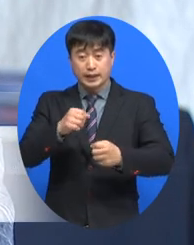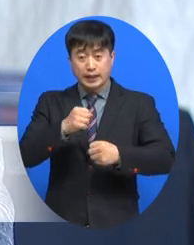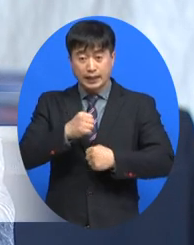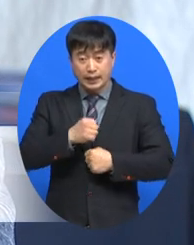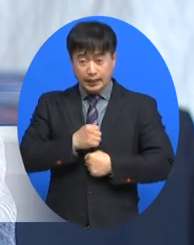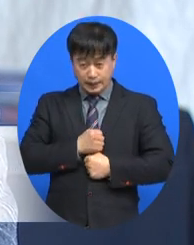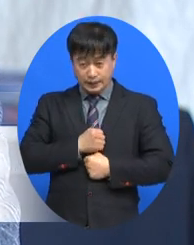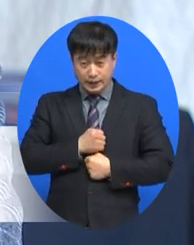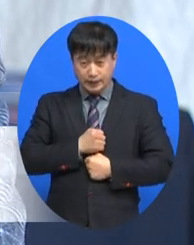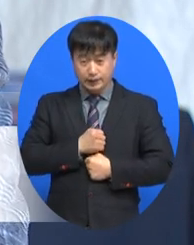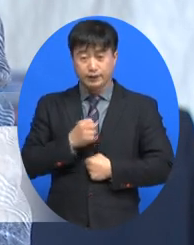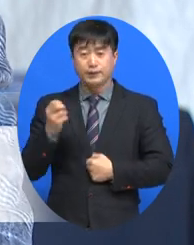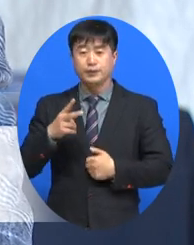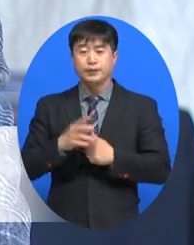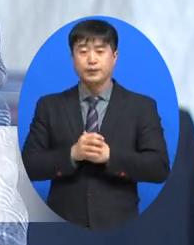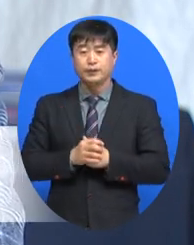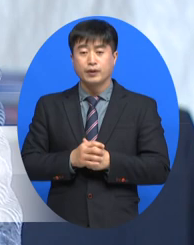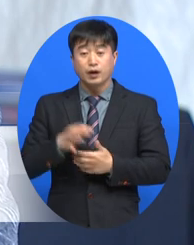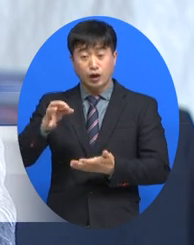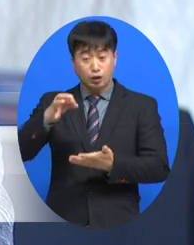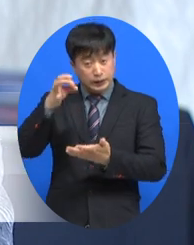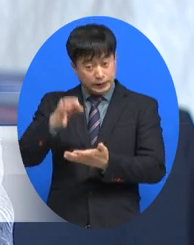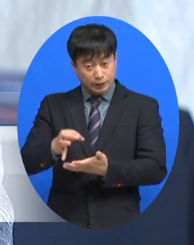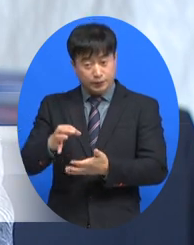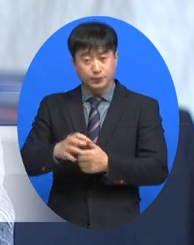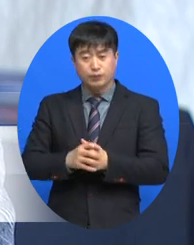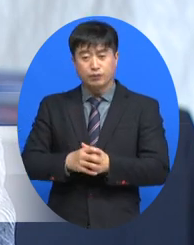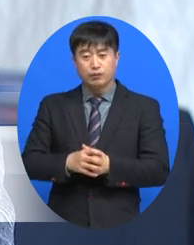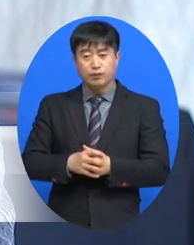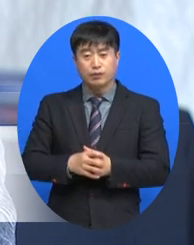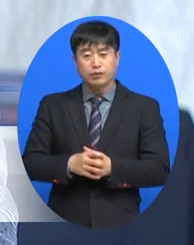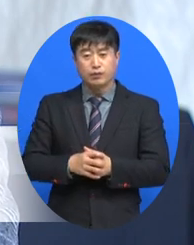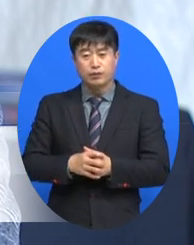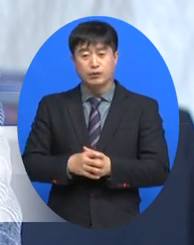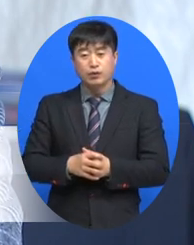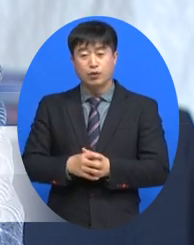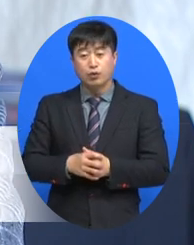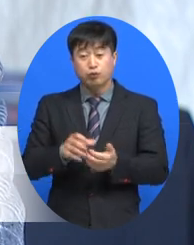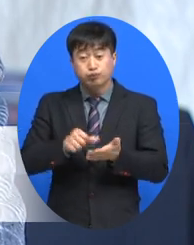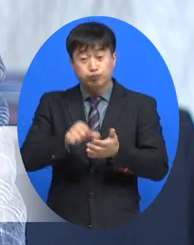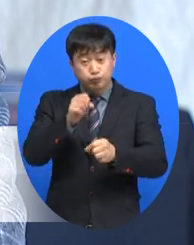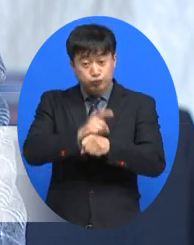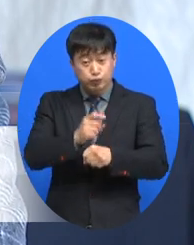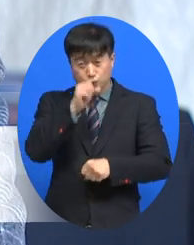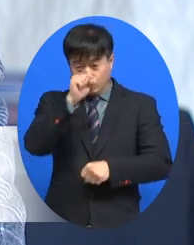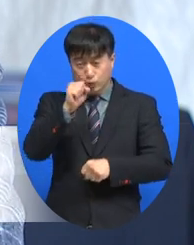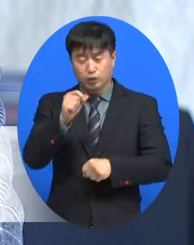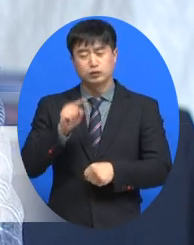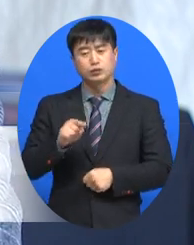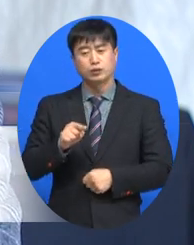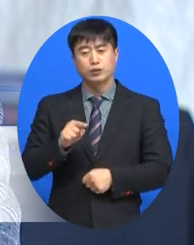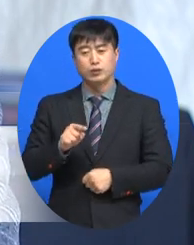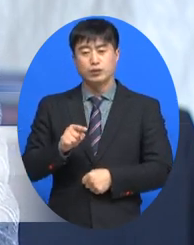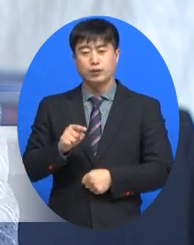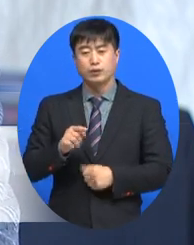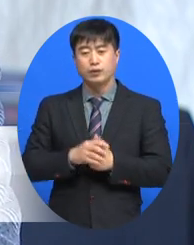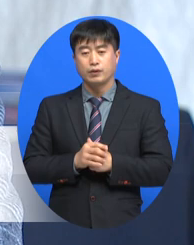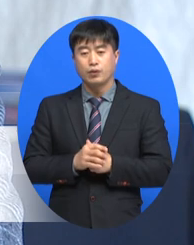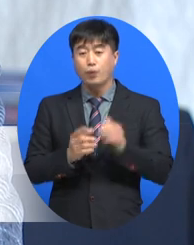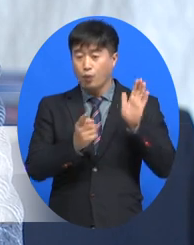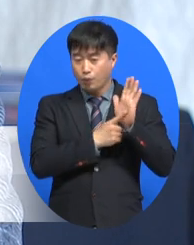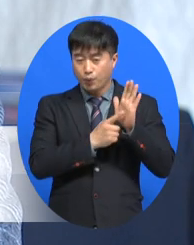좀 안전하고 그다음에 가격도 싸고 저렴하니까 그러니까 품질도 좋고 뭐 어떤 이런 면을